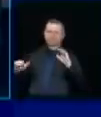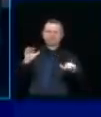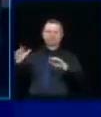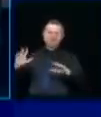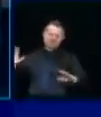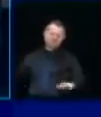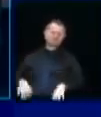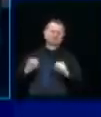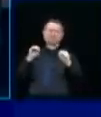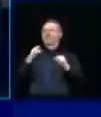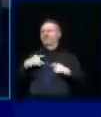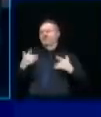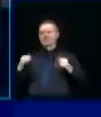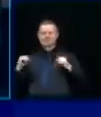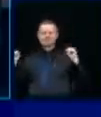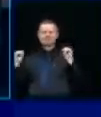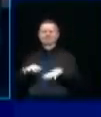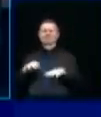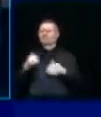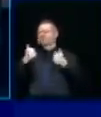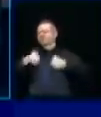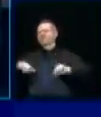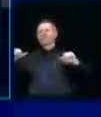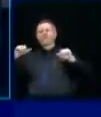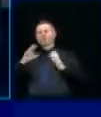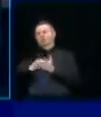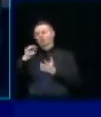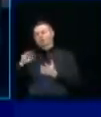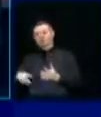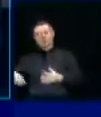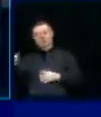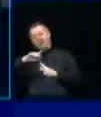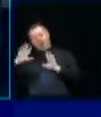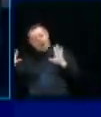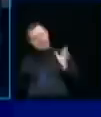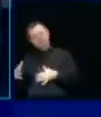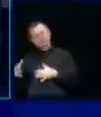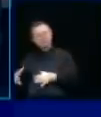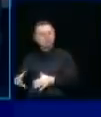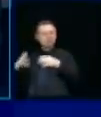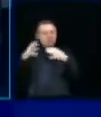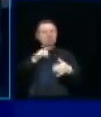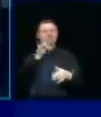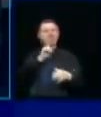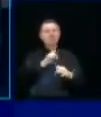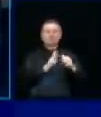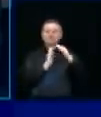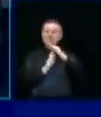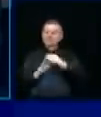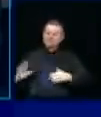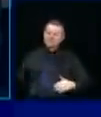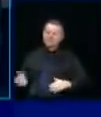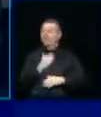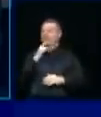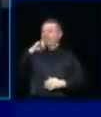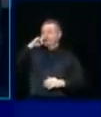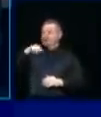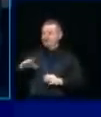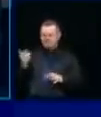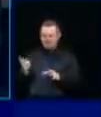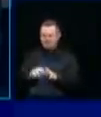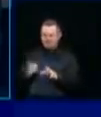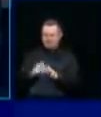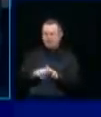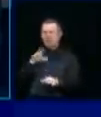будут возить своих учеников на места, где делают прививки. Посадите их в автобусы и везите на места